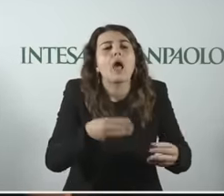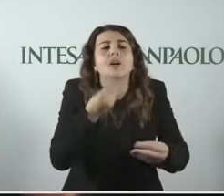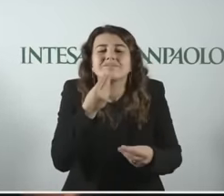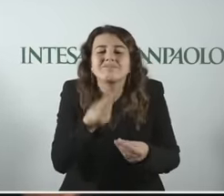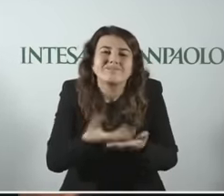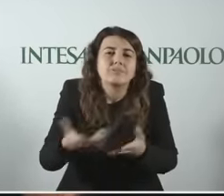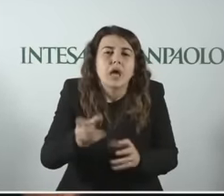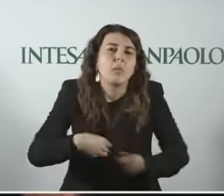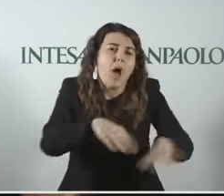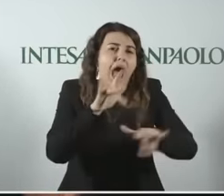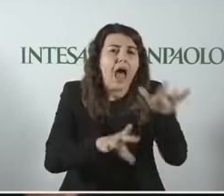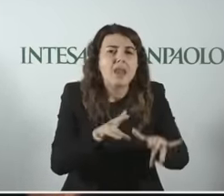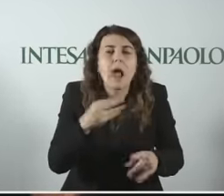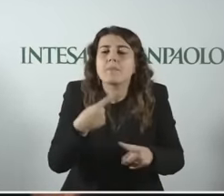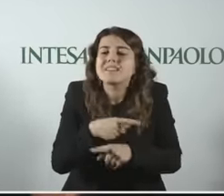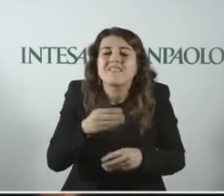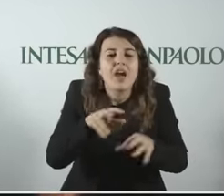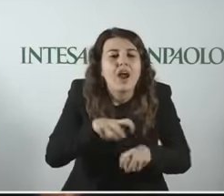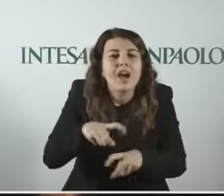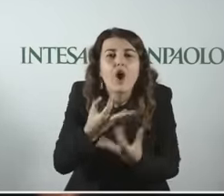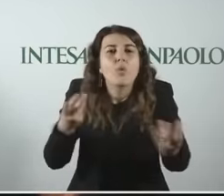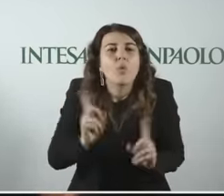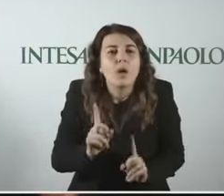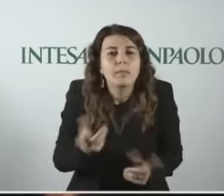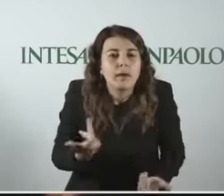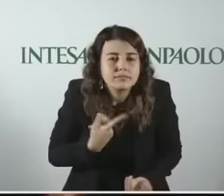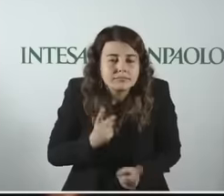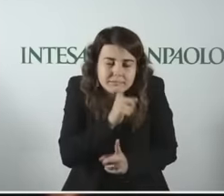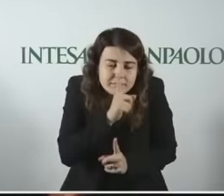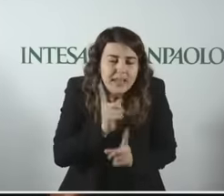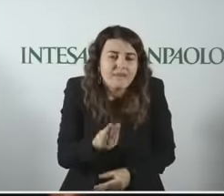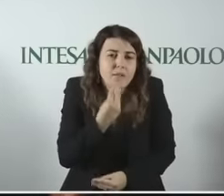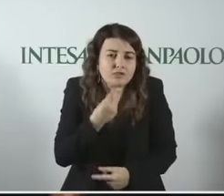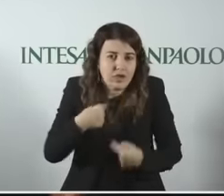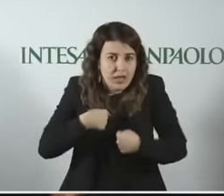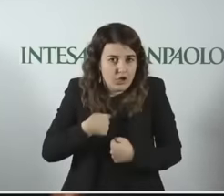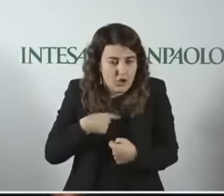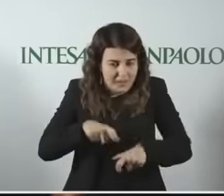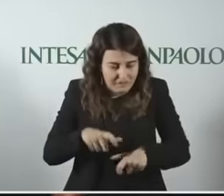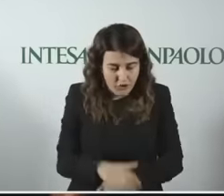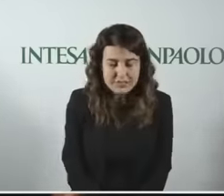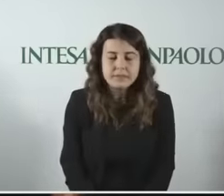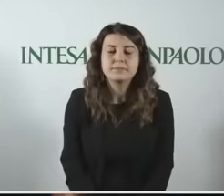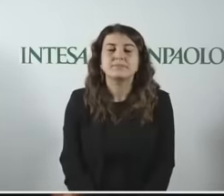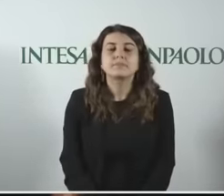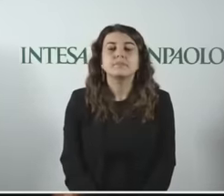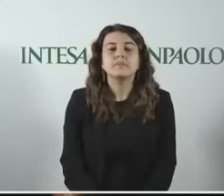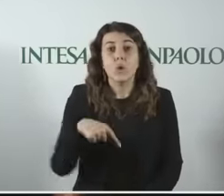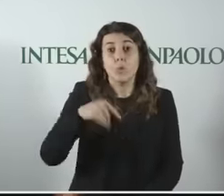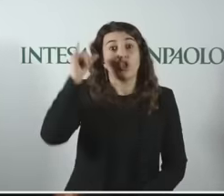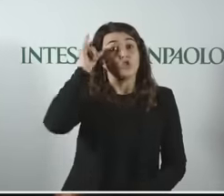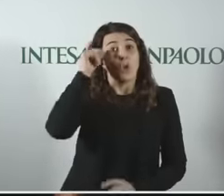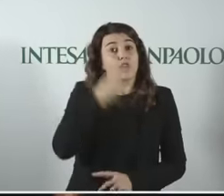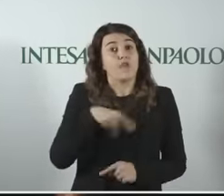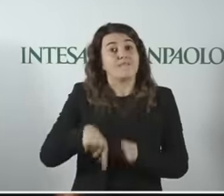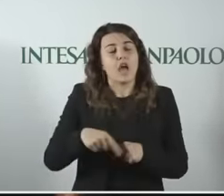tu e dato che siamo qua a Torino lo dico Verrà un giorno alla fine del Medioevo dopo la